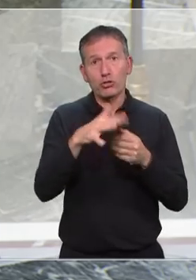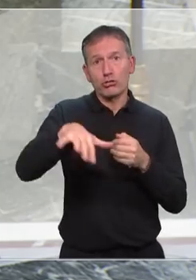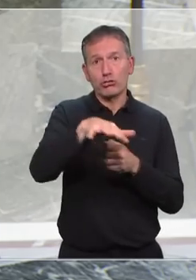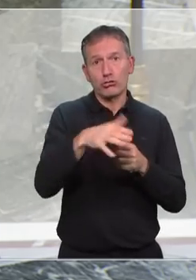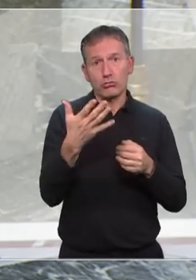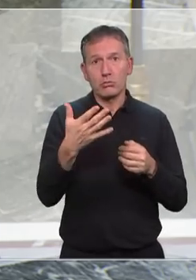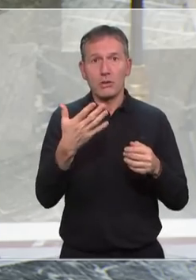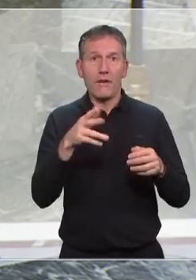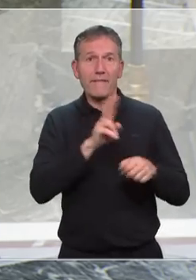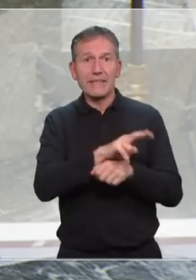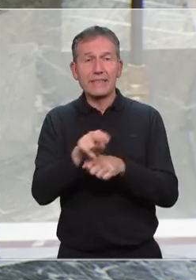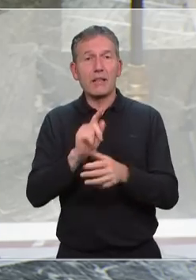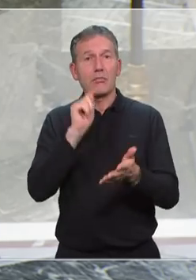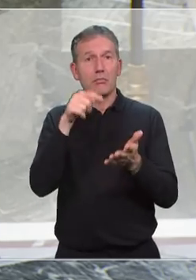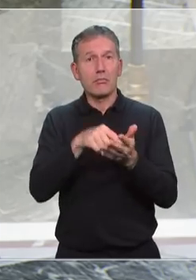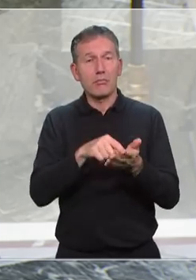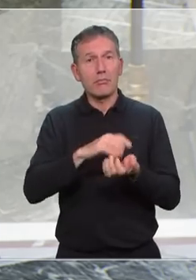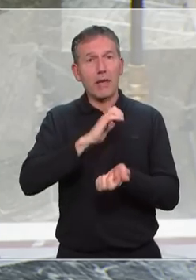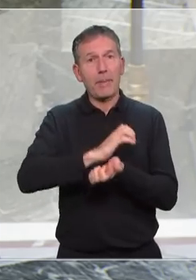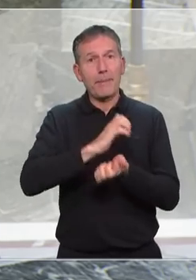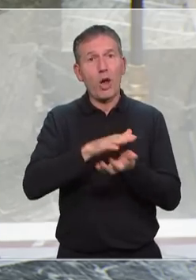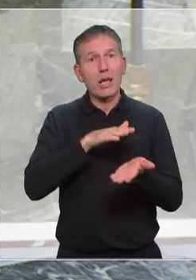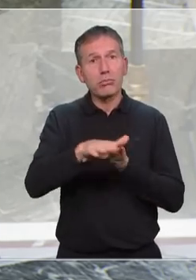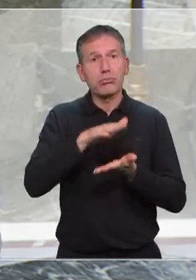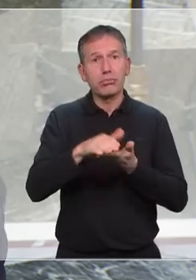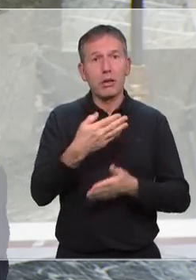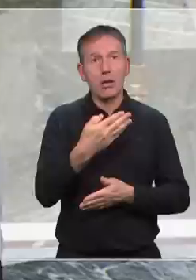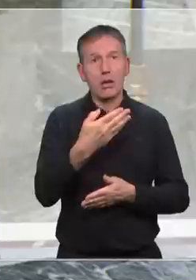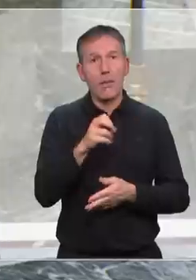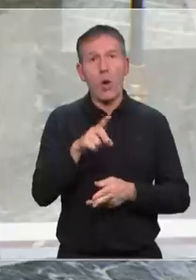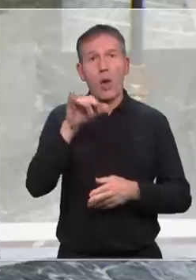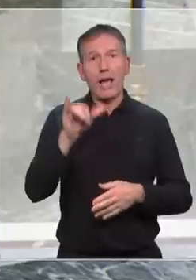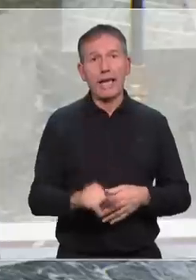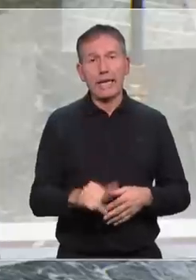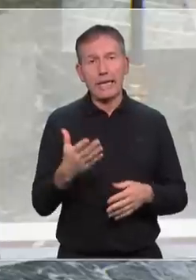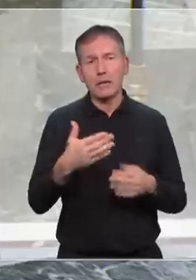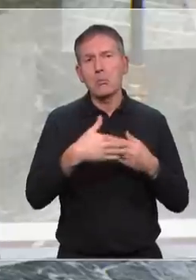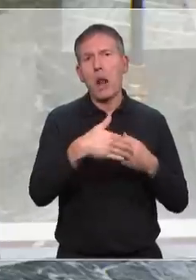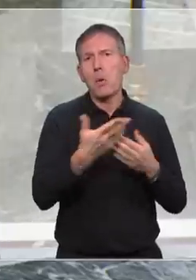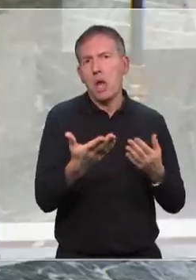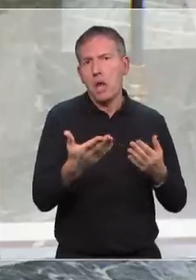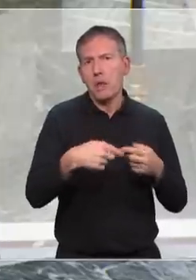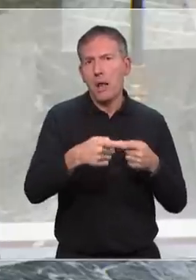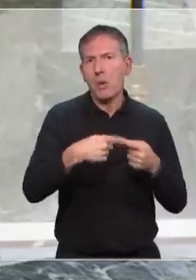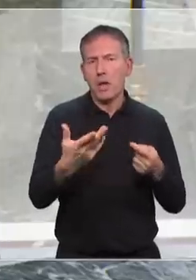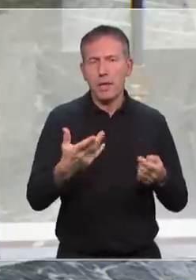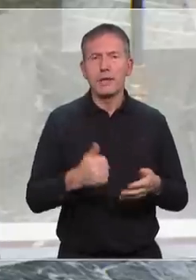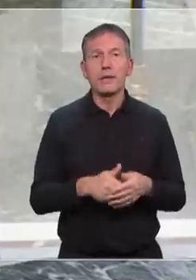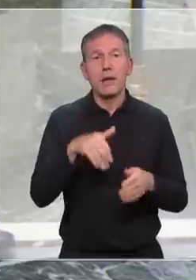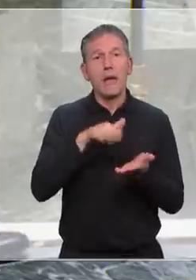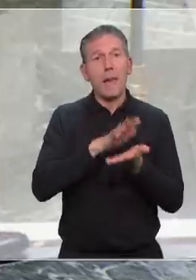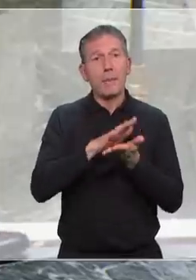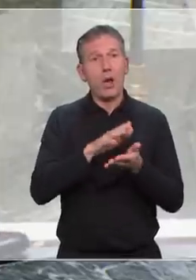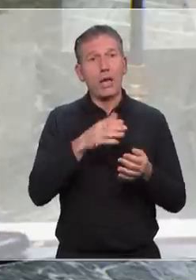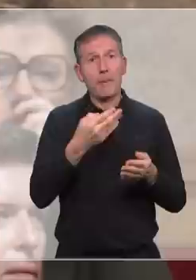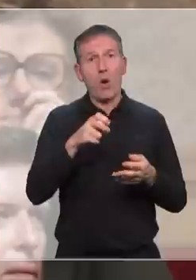plus, visiter notamment l'imprimeur Maury, que nous connaissons bien, pas très loin, et qui verra sa